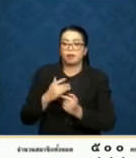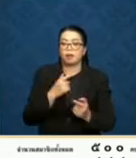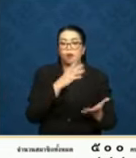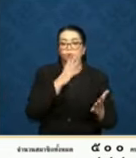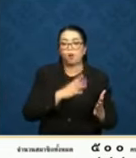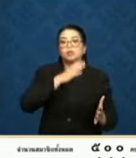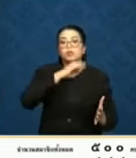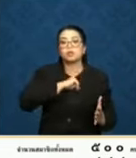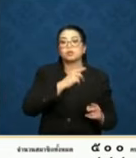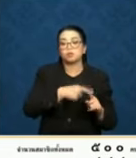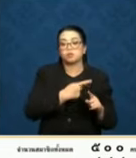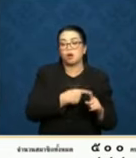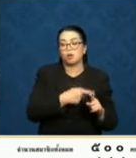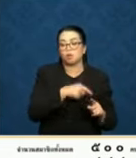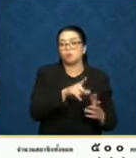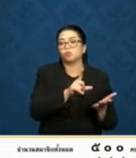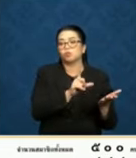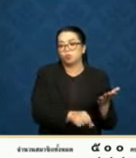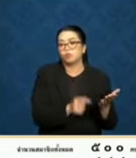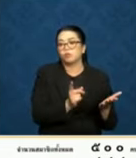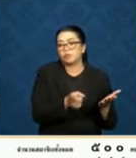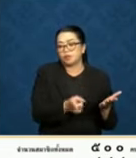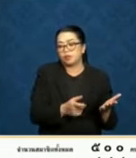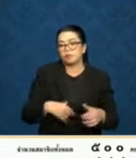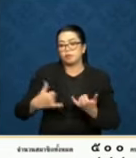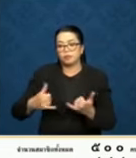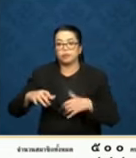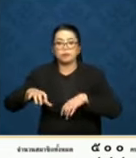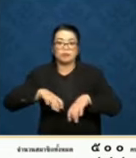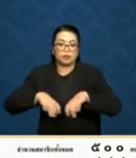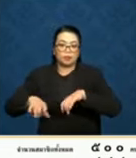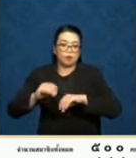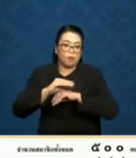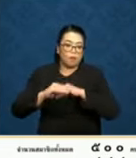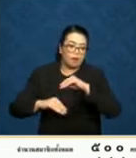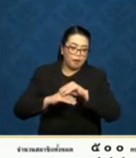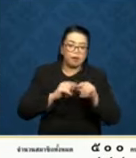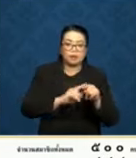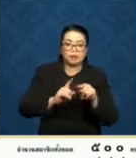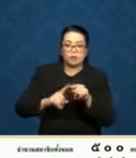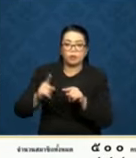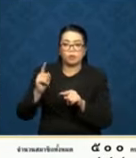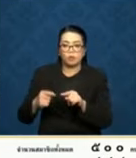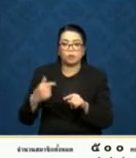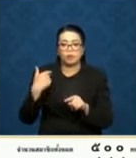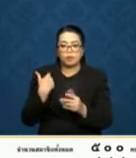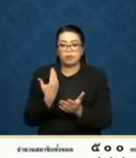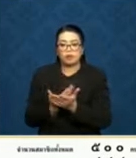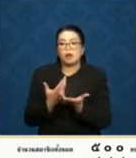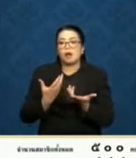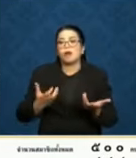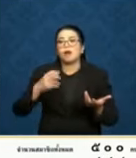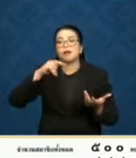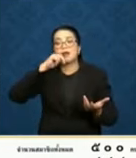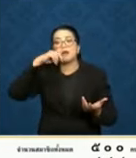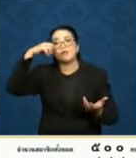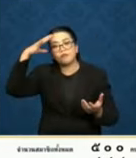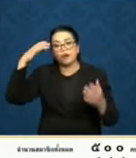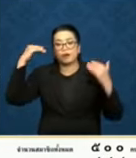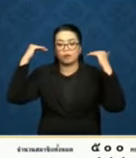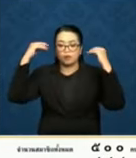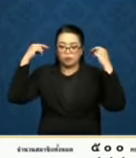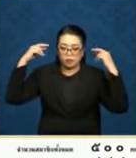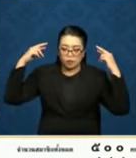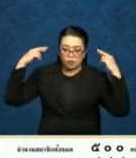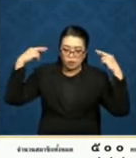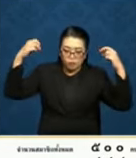องขอควเห็นใจเพราะว่าในการบิหารจัดการแต่ละโครงการนั้จะต้องมีทั้งค่าสาธารุประโภคค่ดูแลสวนกลางท